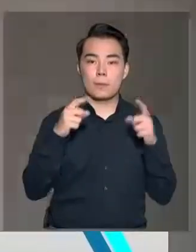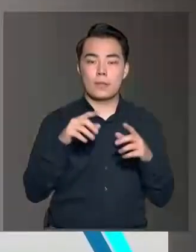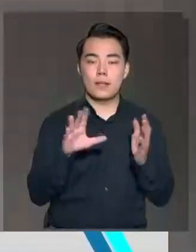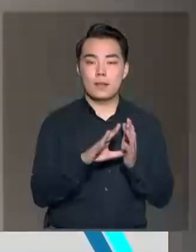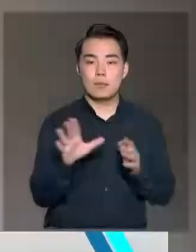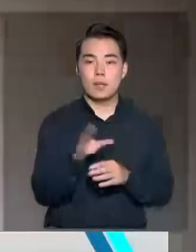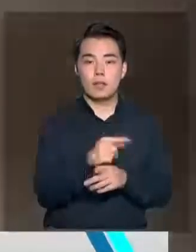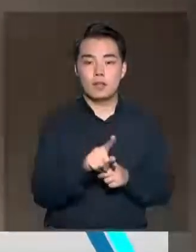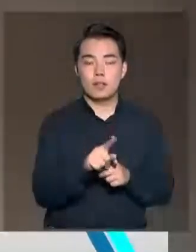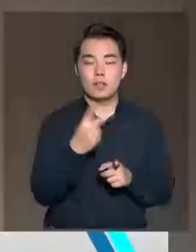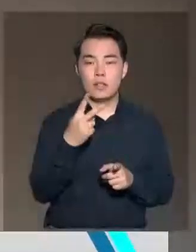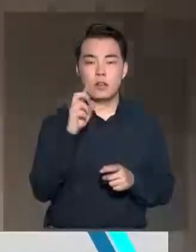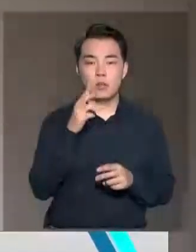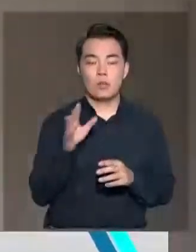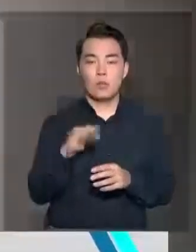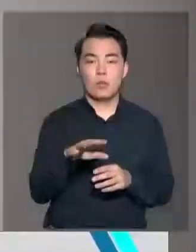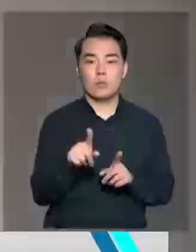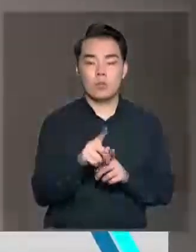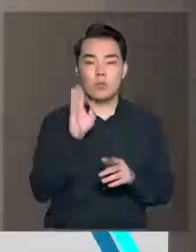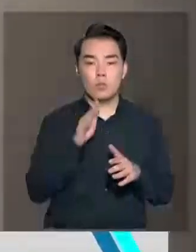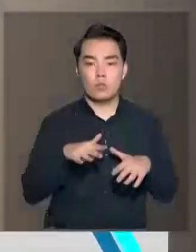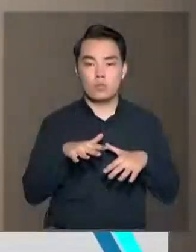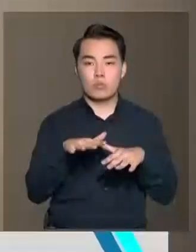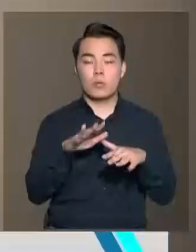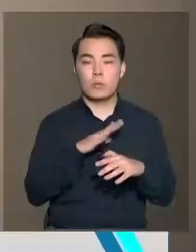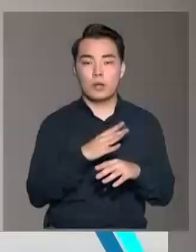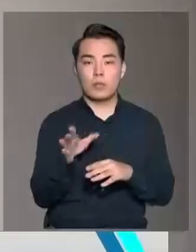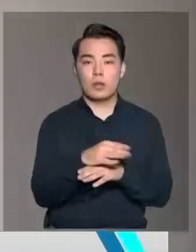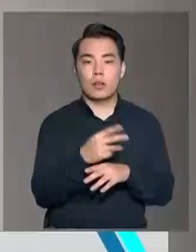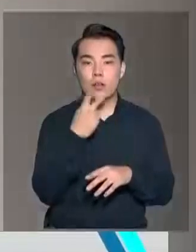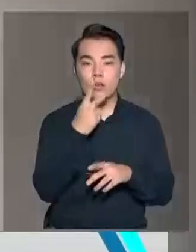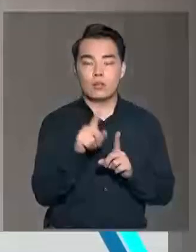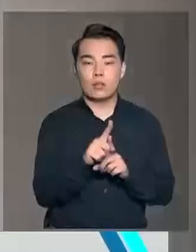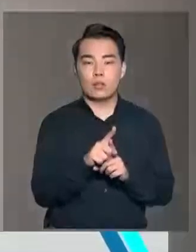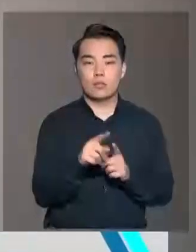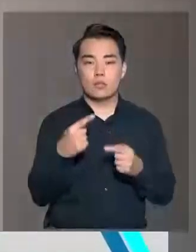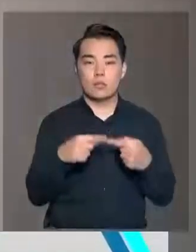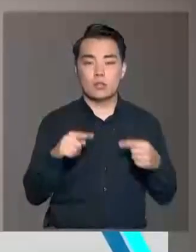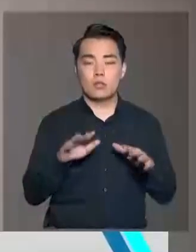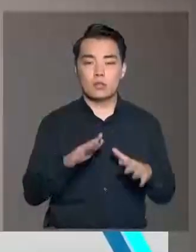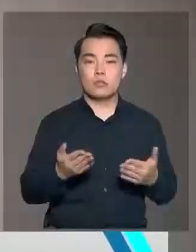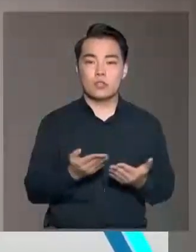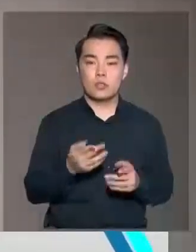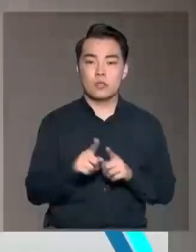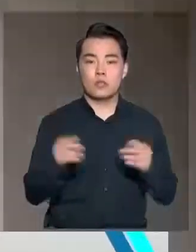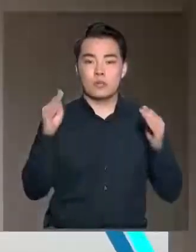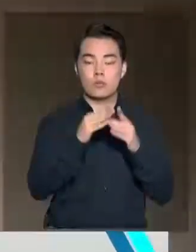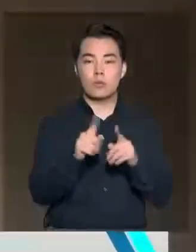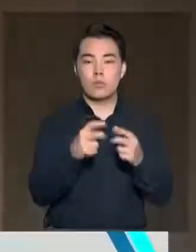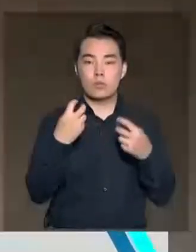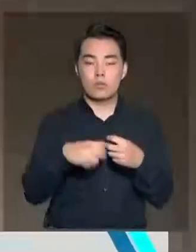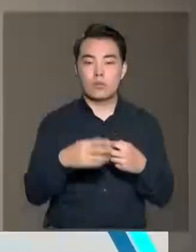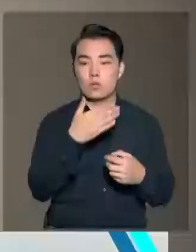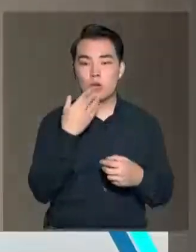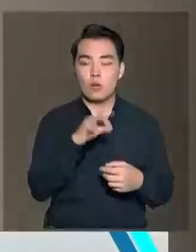қар суы екі елді мекен арасындағы жолды шайып кетті. Су Көптоғай ауылына кірді, бірақ жергілікті тұрғындардың үйлері зардап шекпеген.